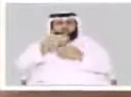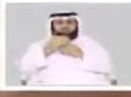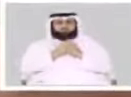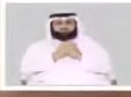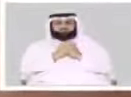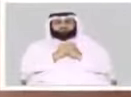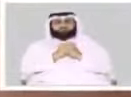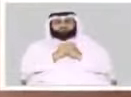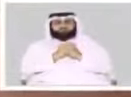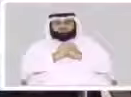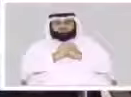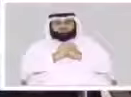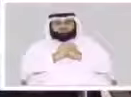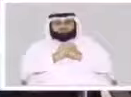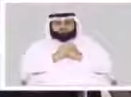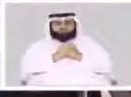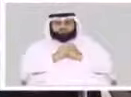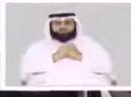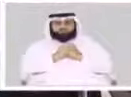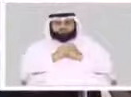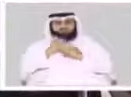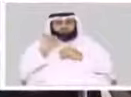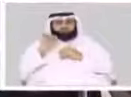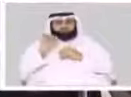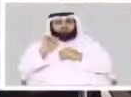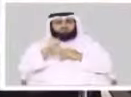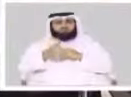نعم. والحقيقة أن المائدة هي عقد،